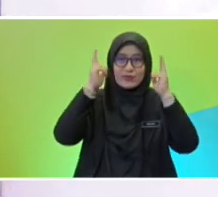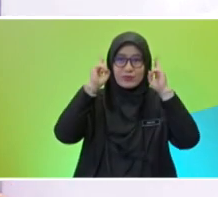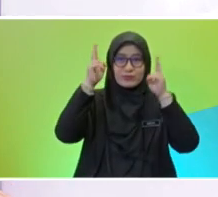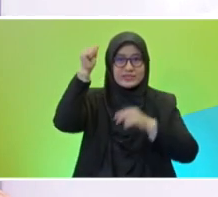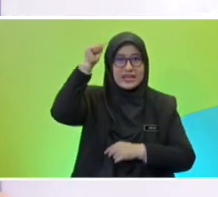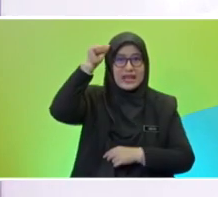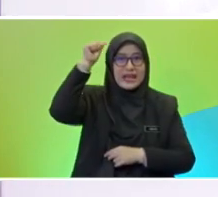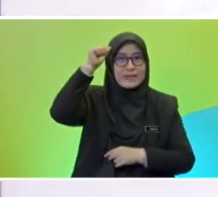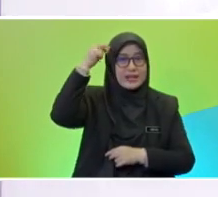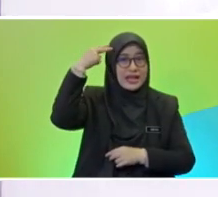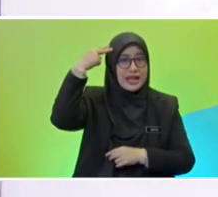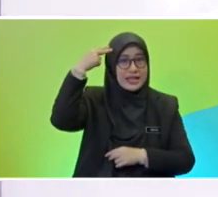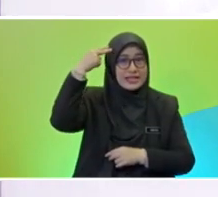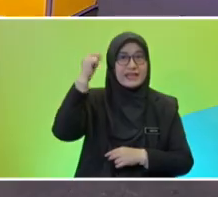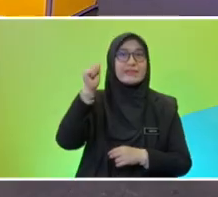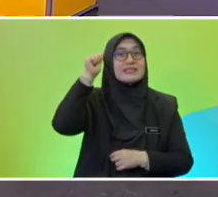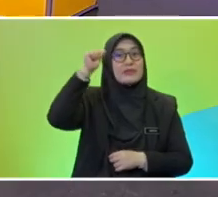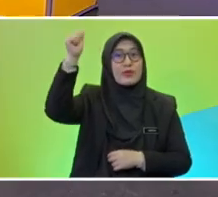Zakaria Assalamualaikum